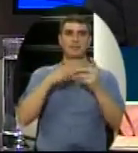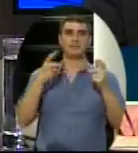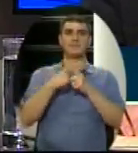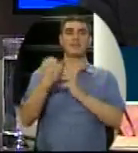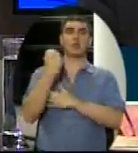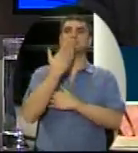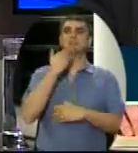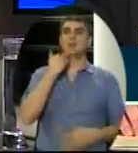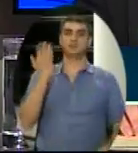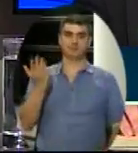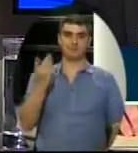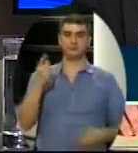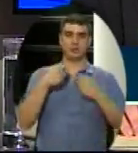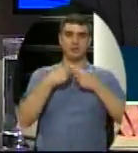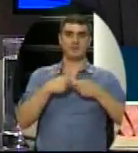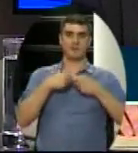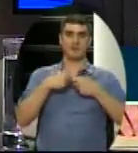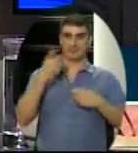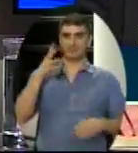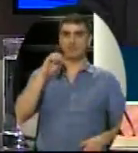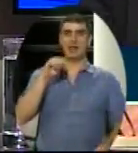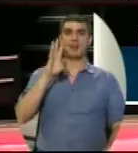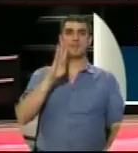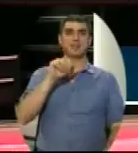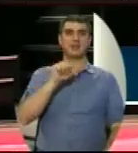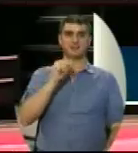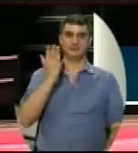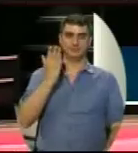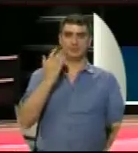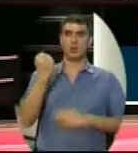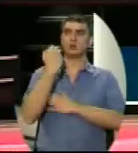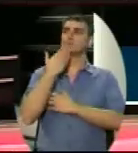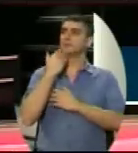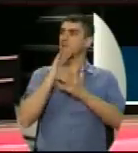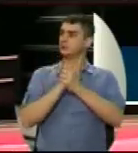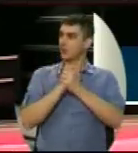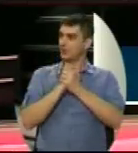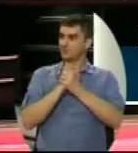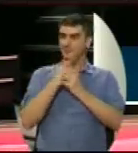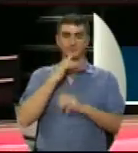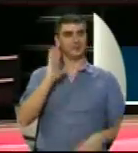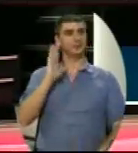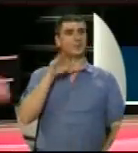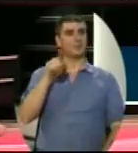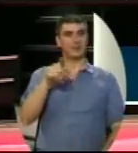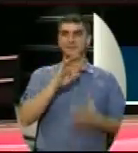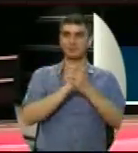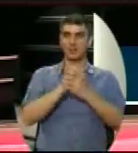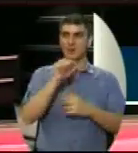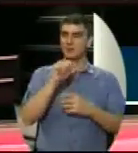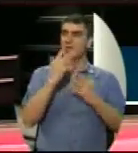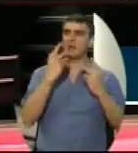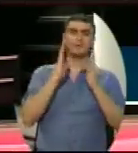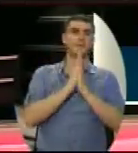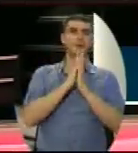עוצמה לישראל, שחבר בה חבר הכנסת מיכאל בן ארי. עוצמה לישראל, שלום לך. שלום גם לך, שלום לאורן. בקשות, כמה